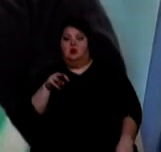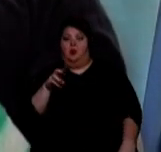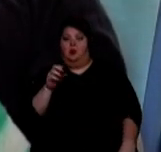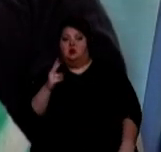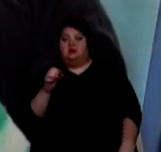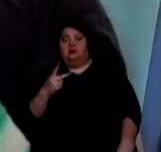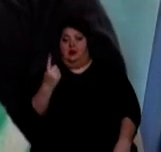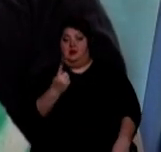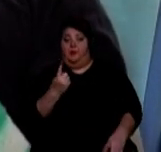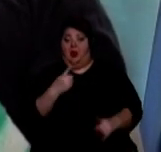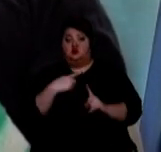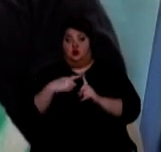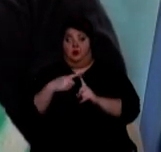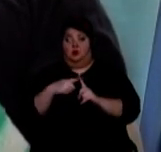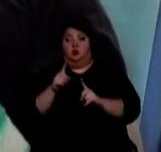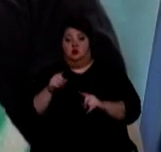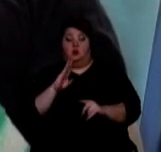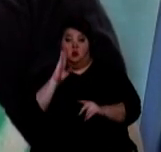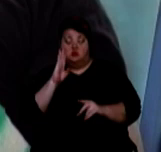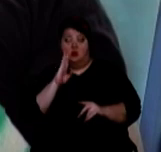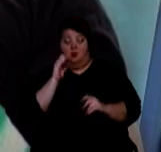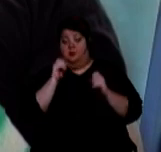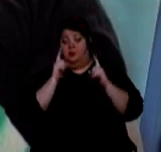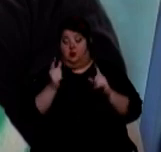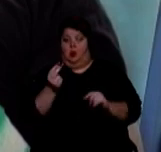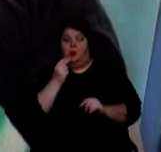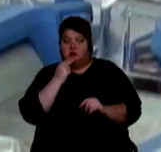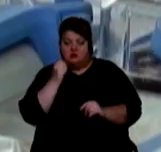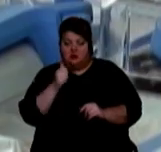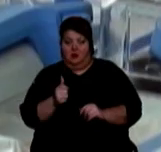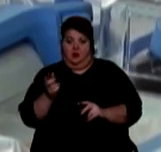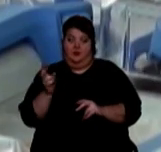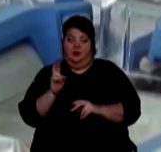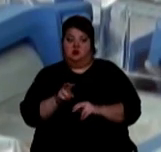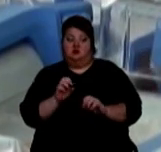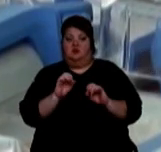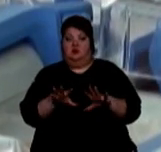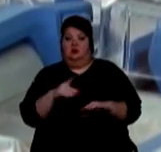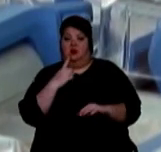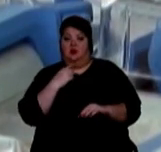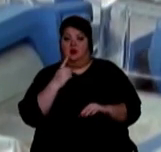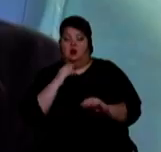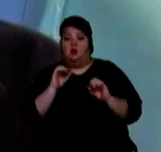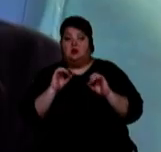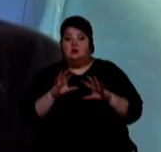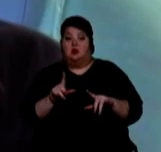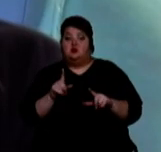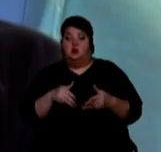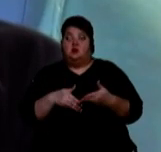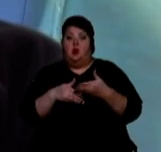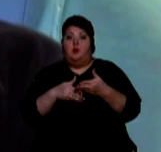плюс. Тому я зранку проснувся, поснідав гарно та прийшов на здачу тромбоцитів. Здаю тромбоцити, щоб